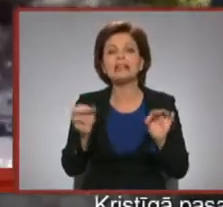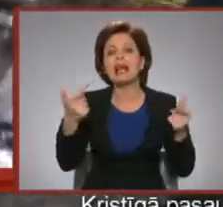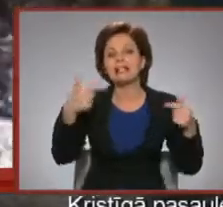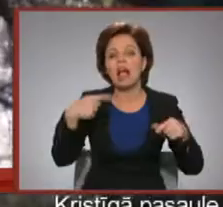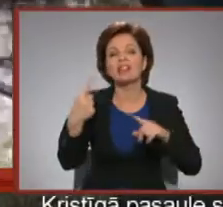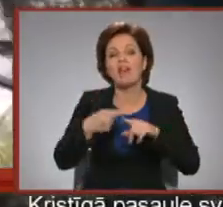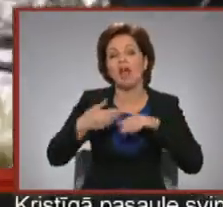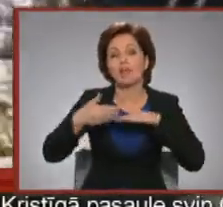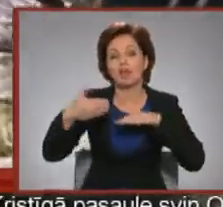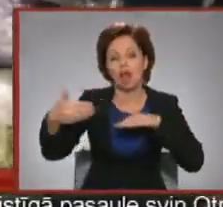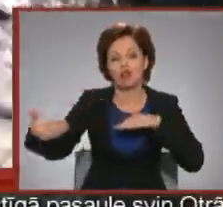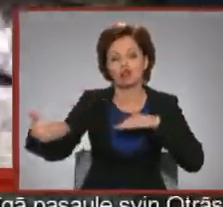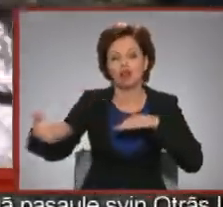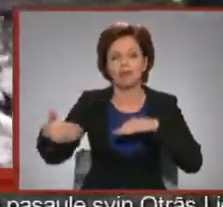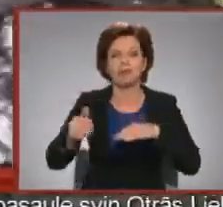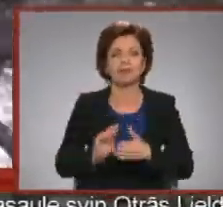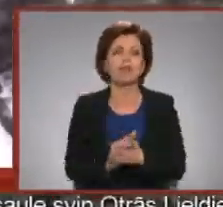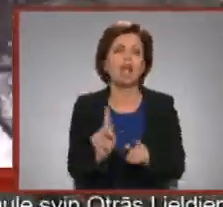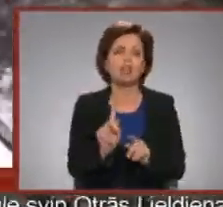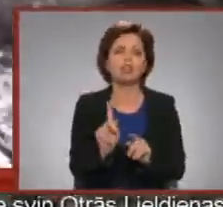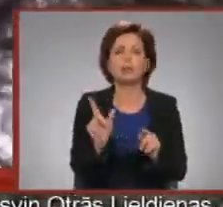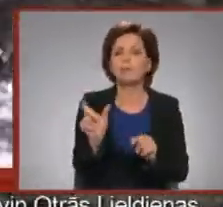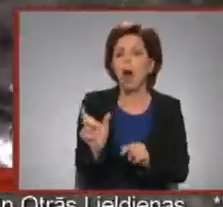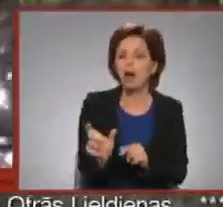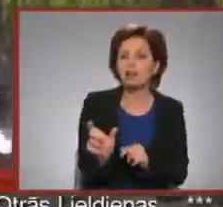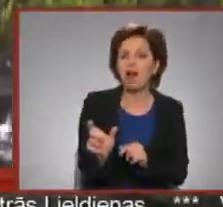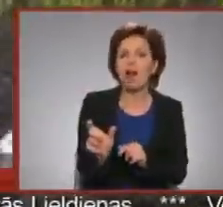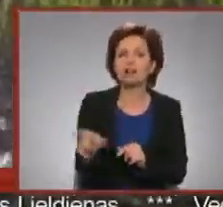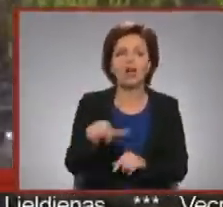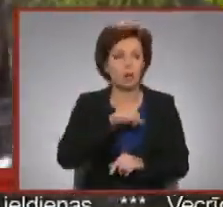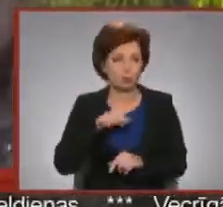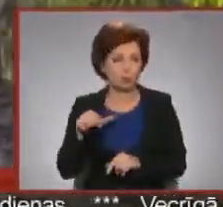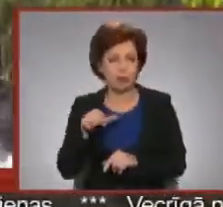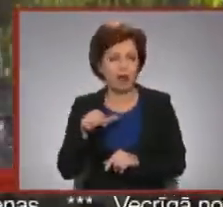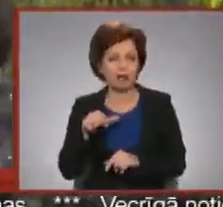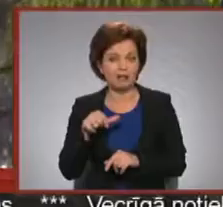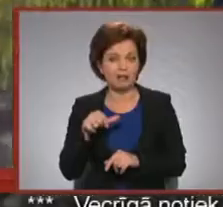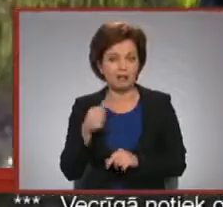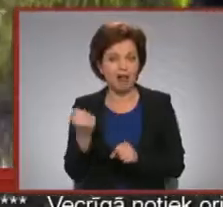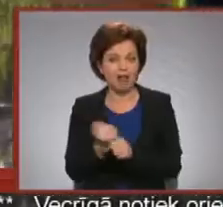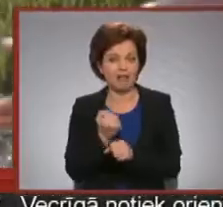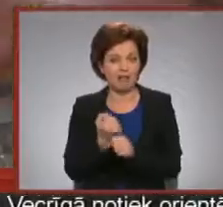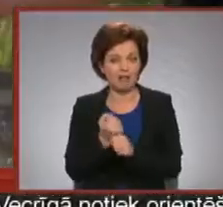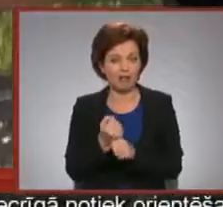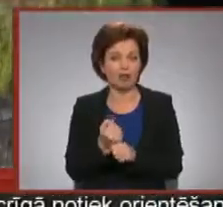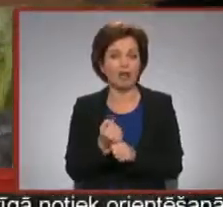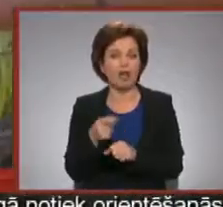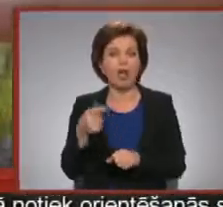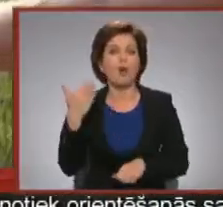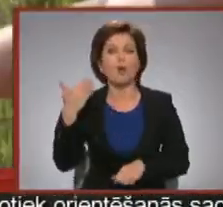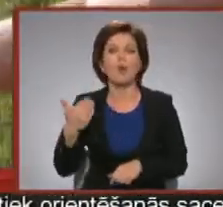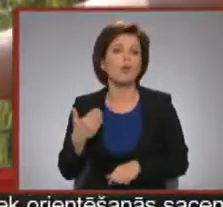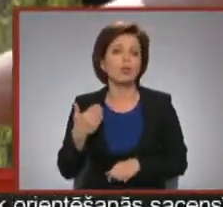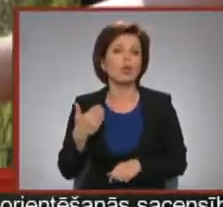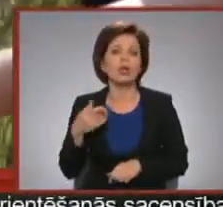priekšā. Ilgsti, ir mazāks, kā kur. Pats gatavojat? Ko darat? Jo, kūdīgā neviens nav,